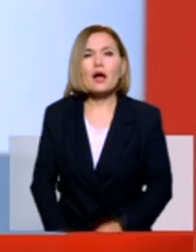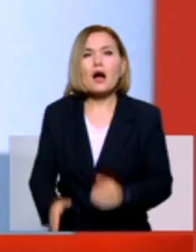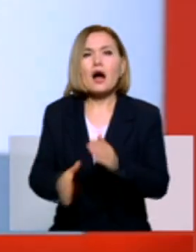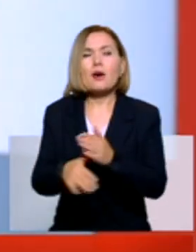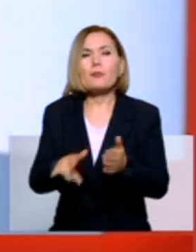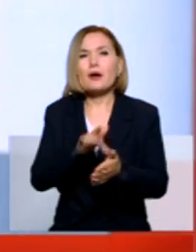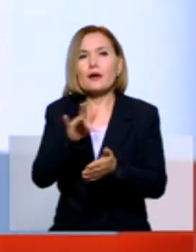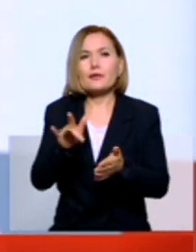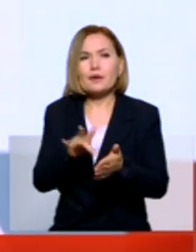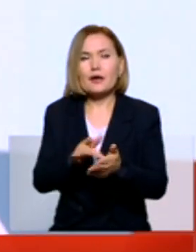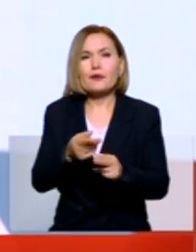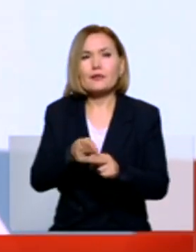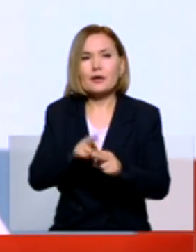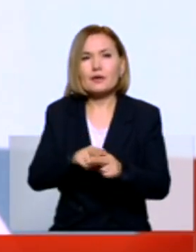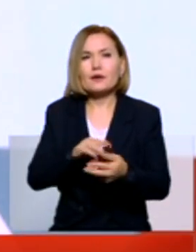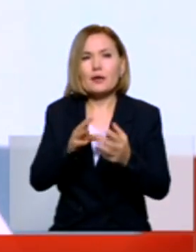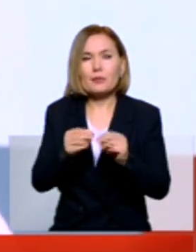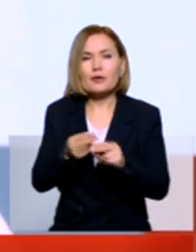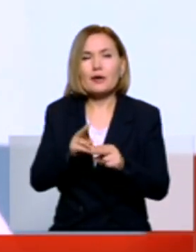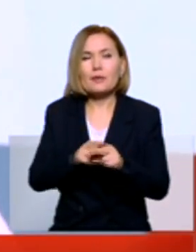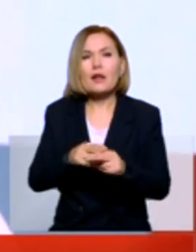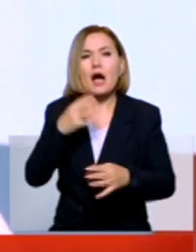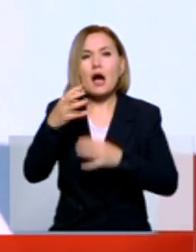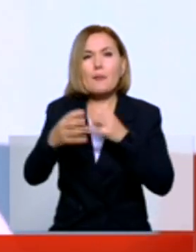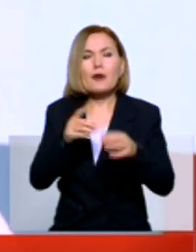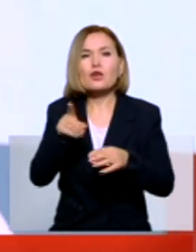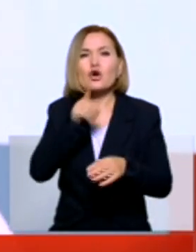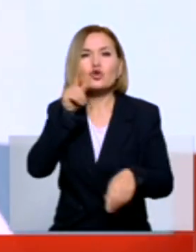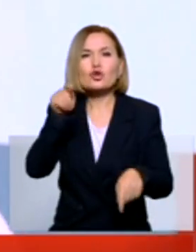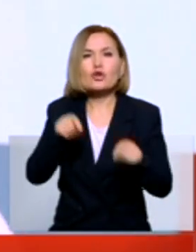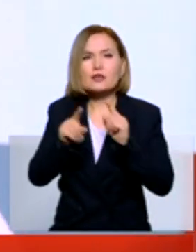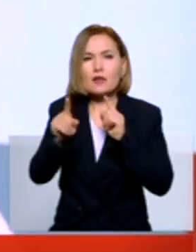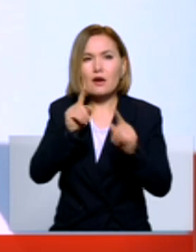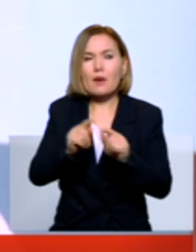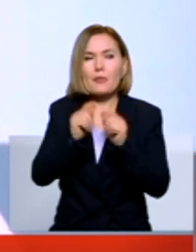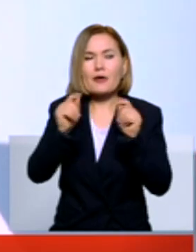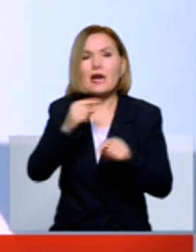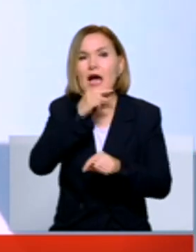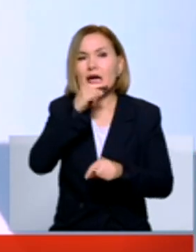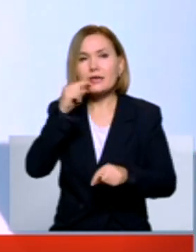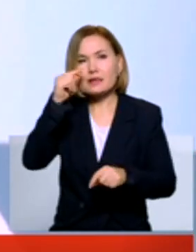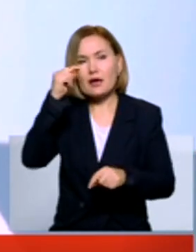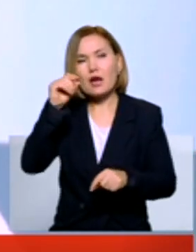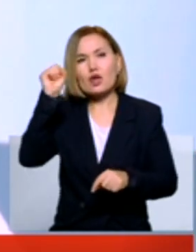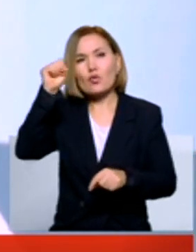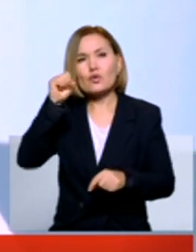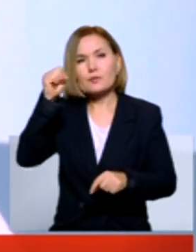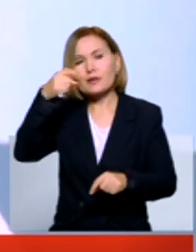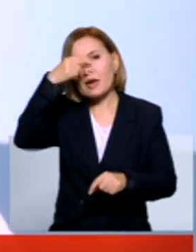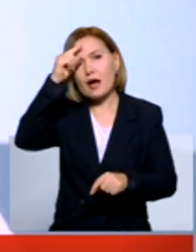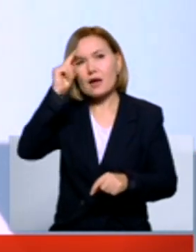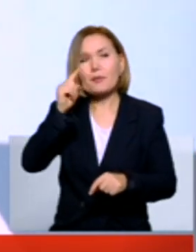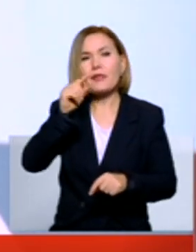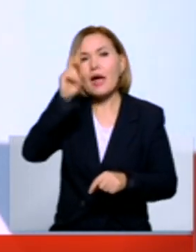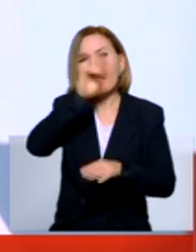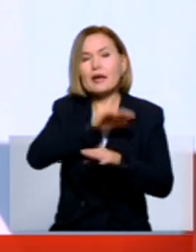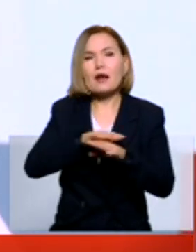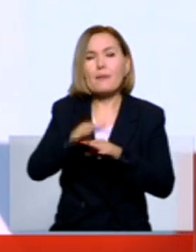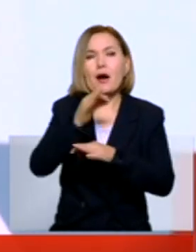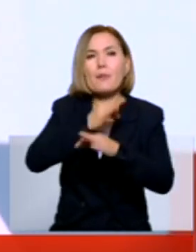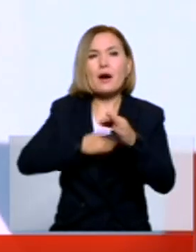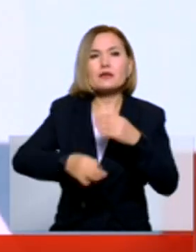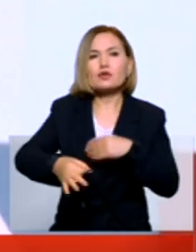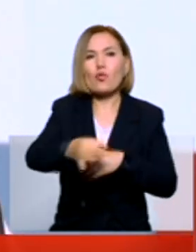Атырауда Сарайшық Упрейт деген атаумен халықаралық жастар форумы басталды. Оған Ресей, Қырғызстан, Өзбекстан мен Әзірбайжаннан және елдің